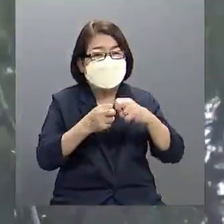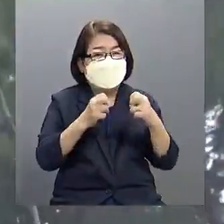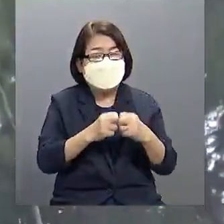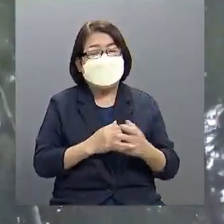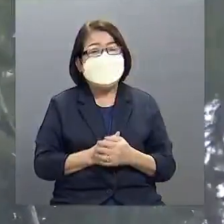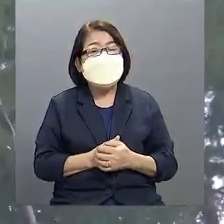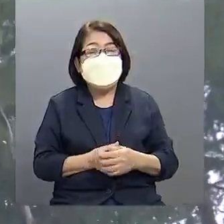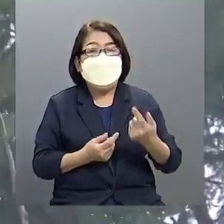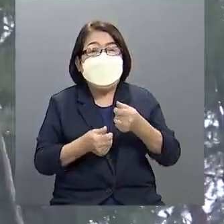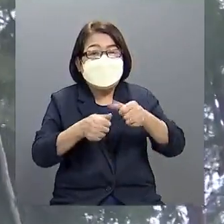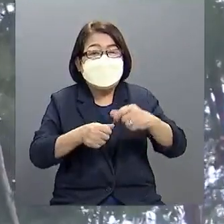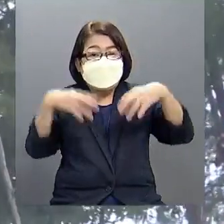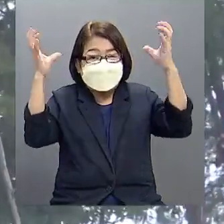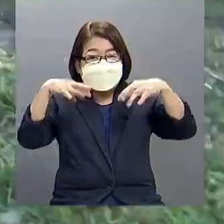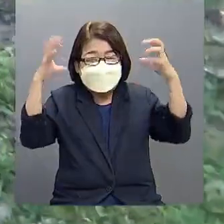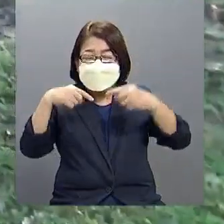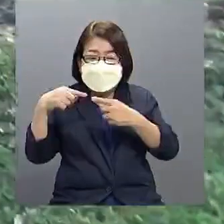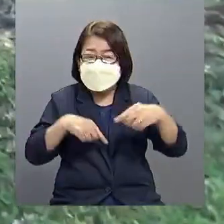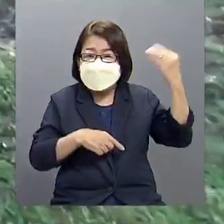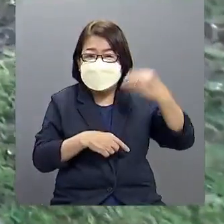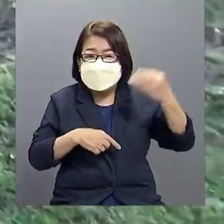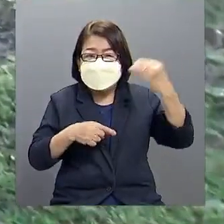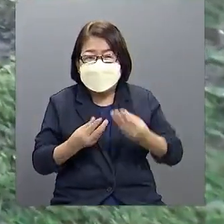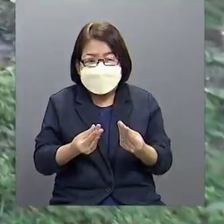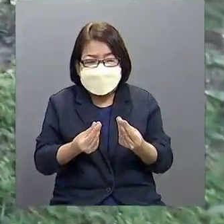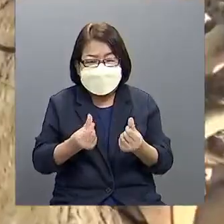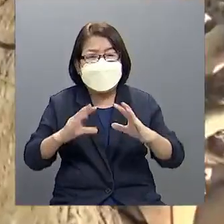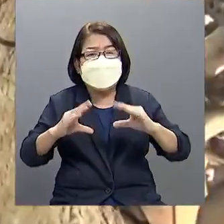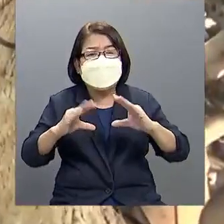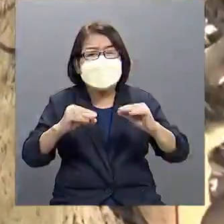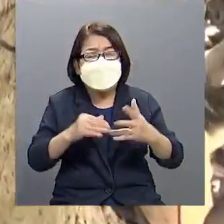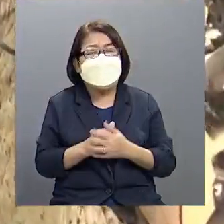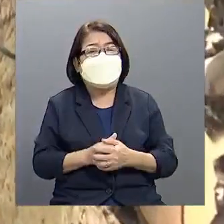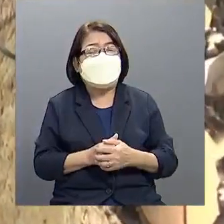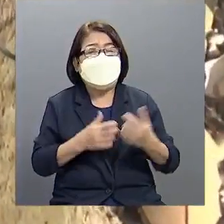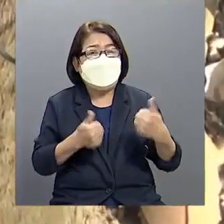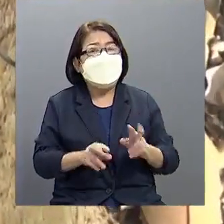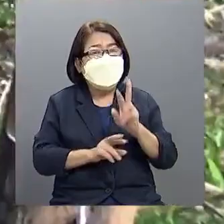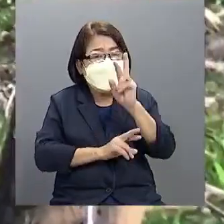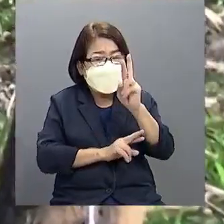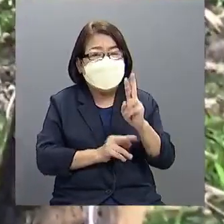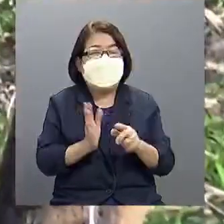หนกตดต่อกันจะทำใหดนอากาศมความช้สูงควรระหวงและป้องการการระบาดของโรคพนทเกิดจากเช stub wished